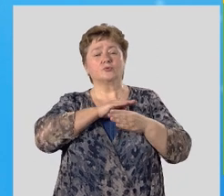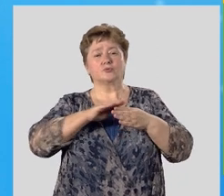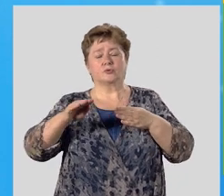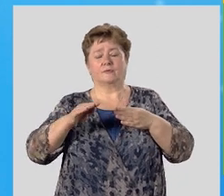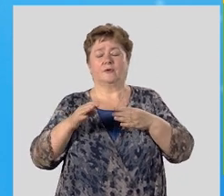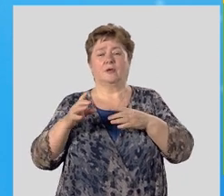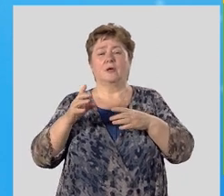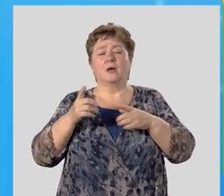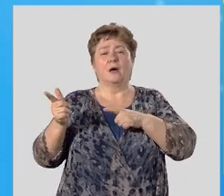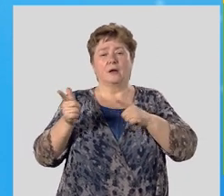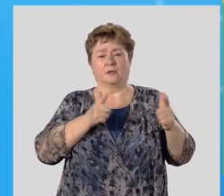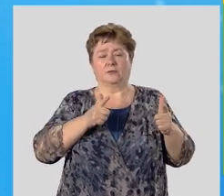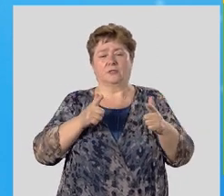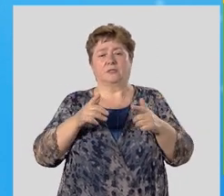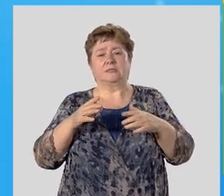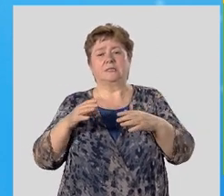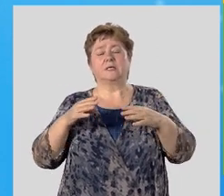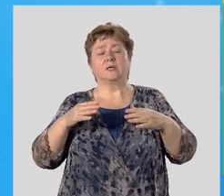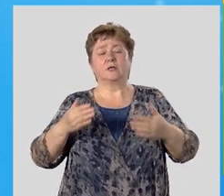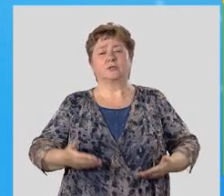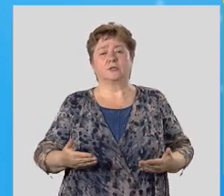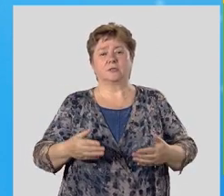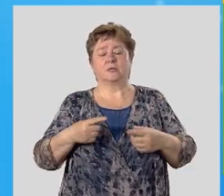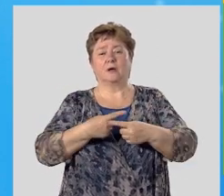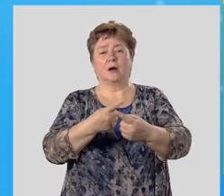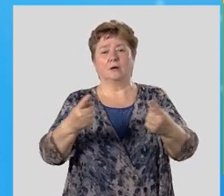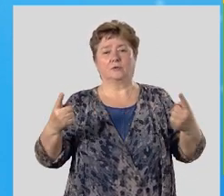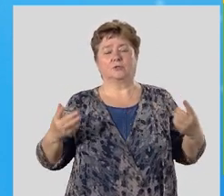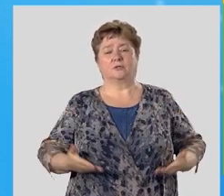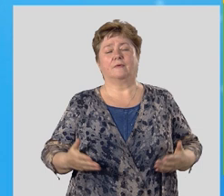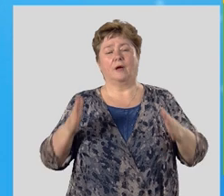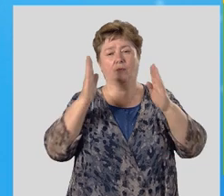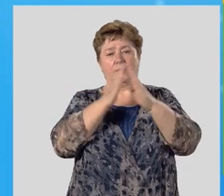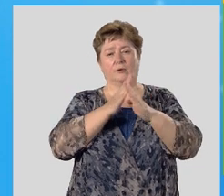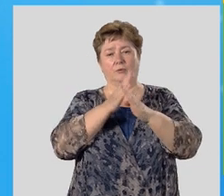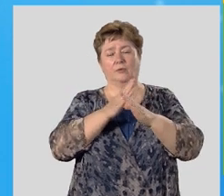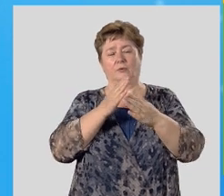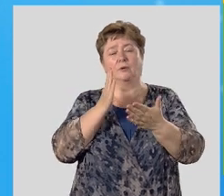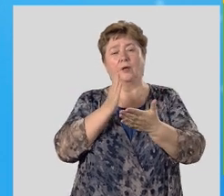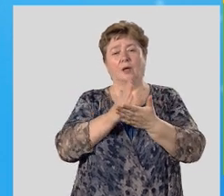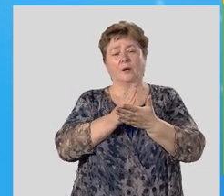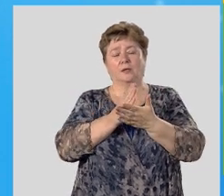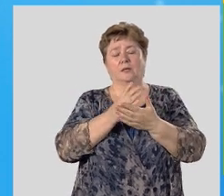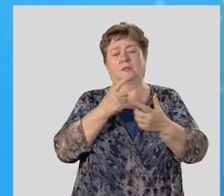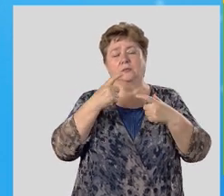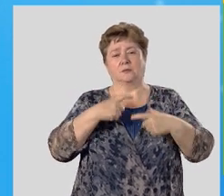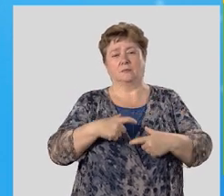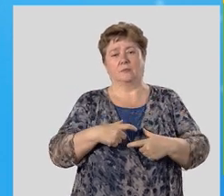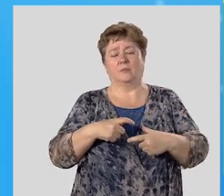уровнем организации жизни. Окружающая нас живая природа представляет